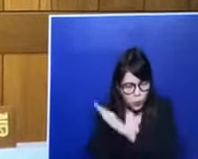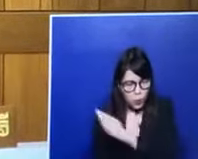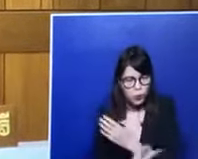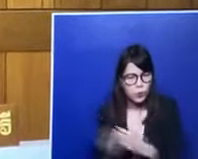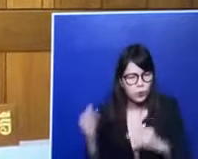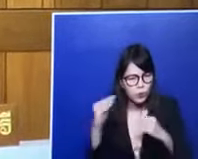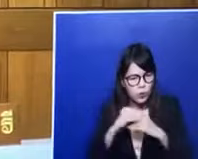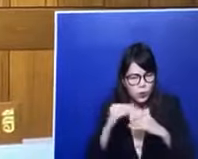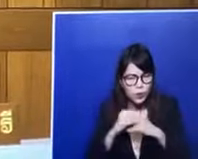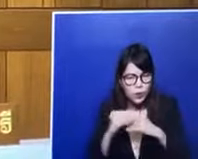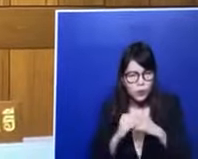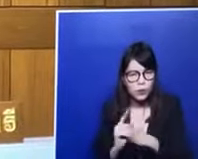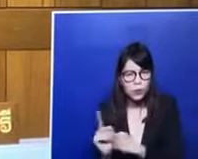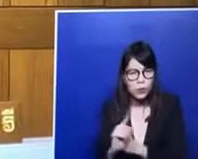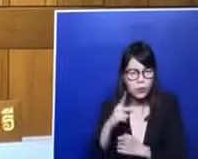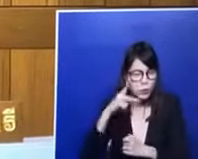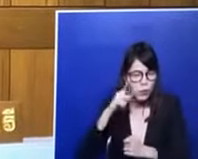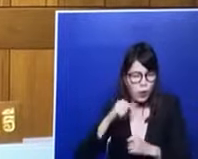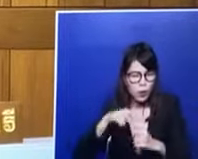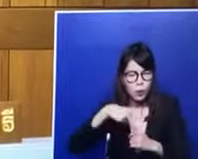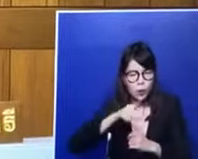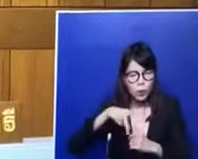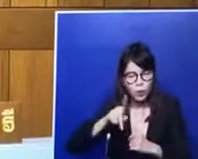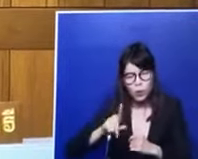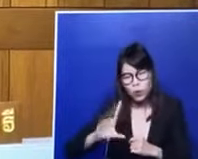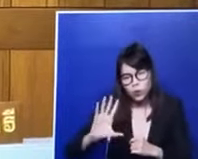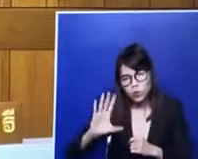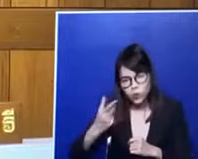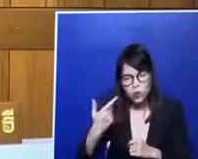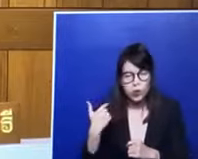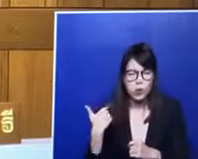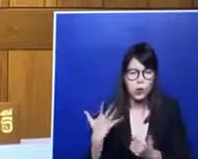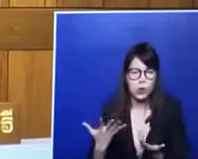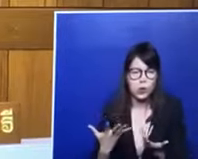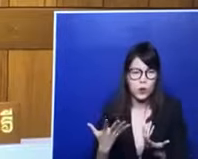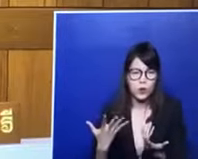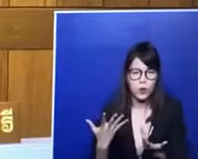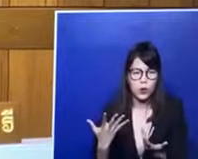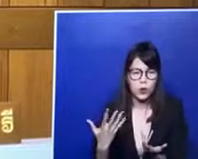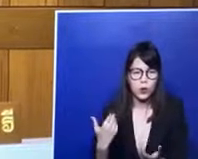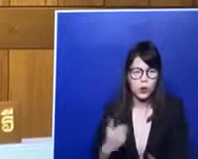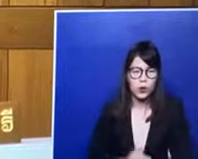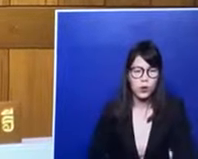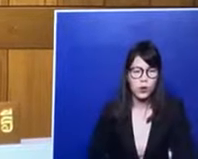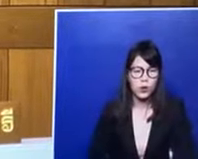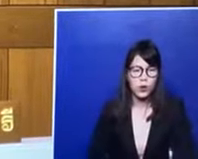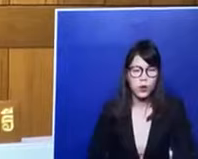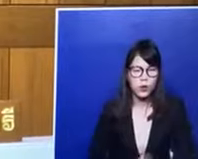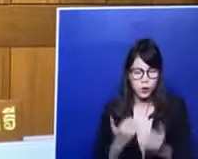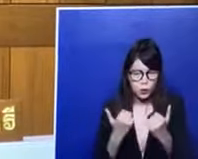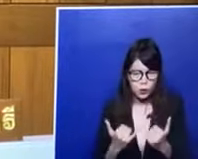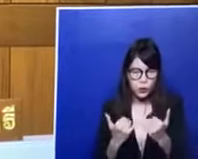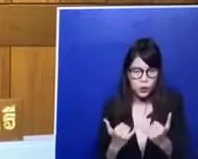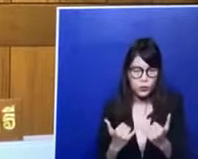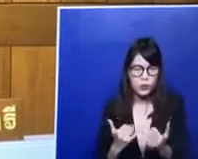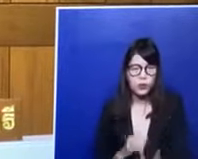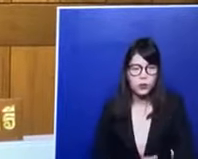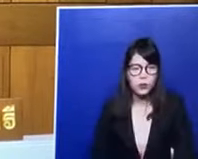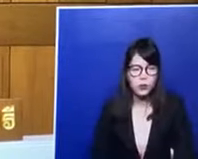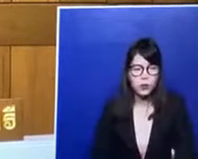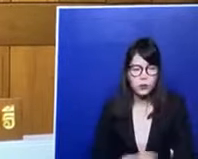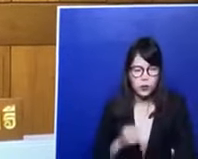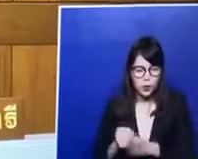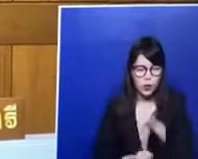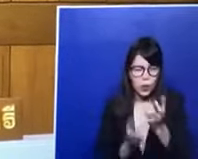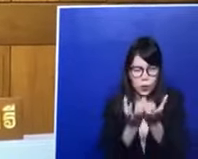ที่มีข่าวจากปปช.ว่ามีเรื่องกล่าวหาเป็นจำนวนมากนั้นผมก็ขอเรียนให้ทราบนะครับในอดีตก่อนรัฐธรรมนูญปี